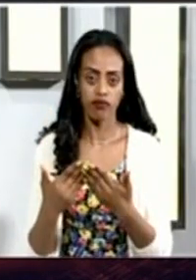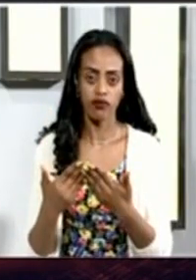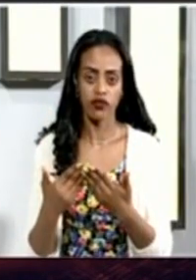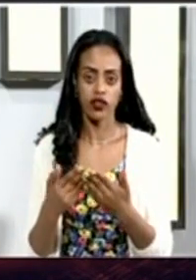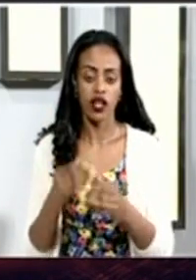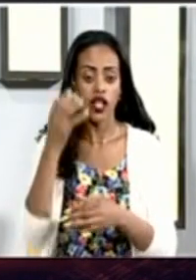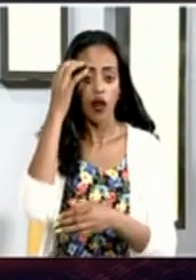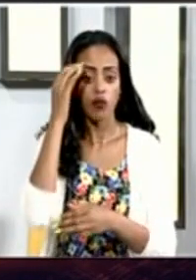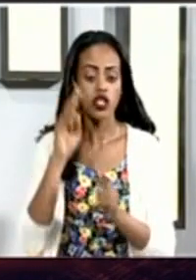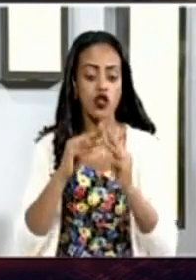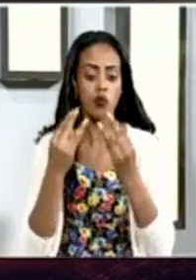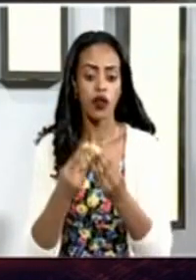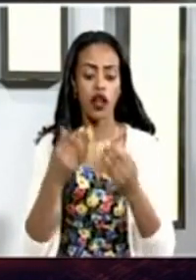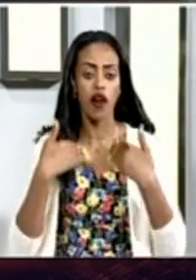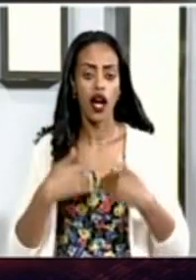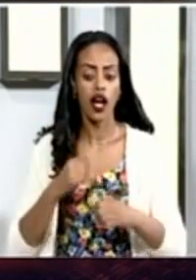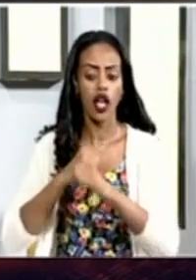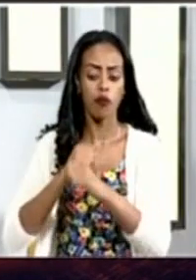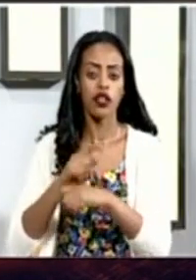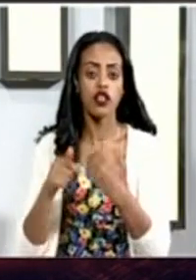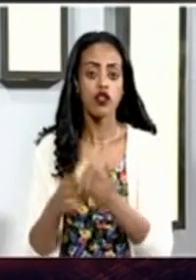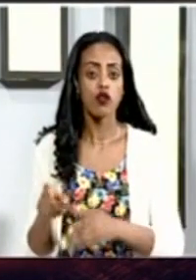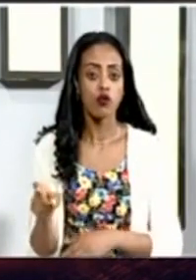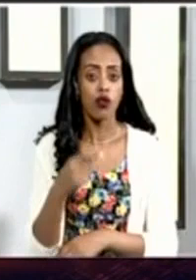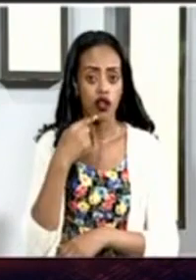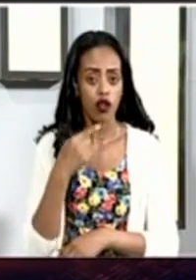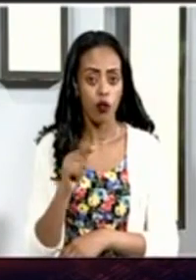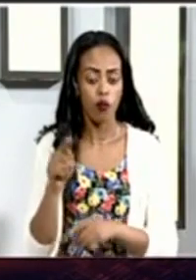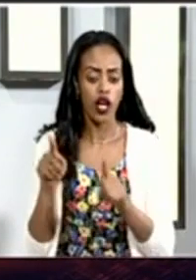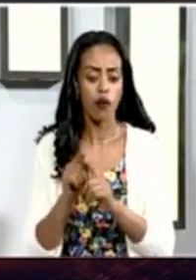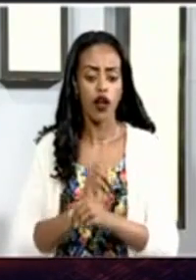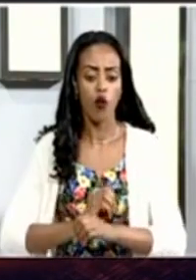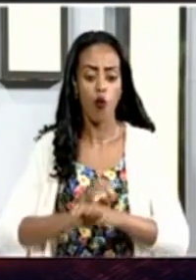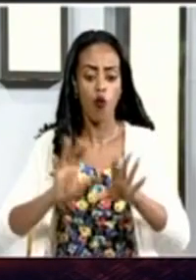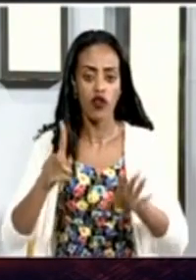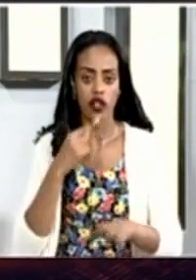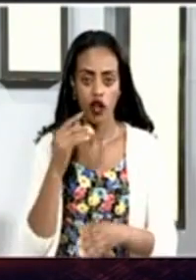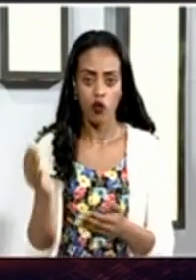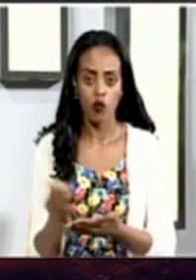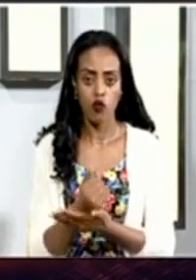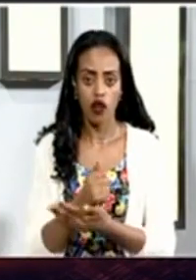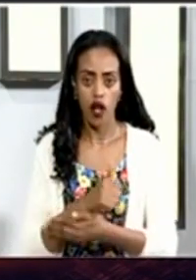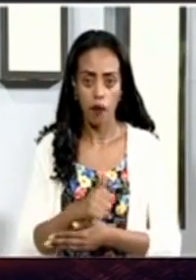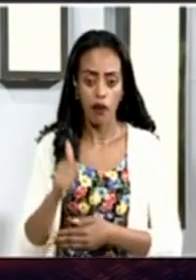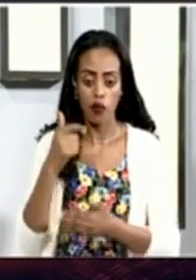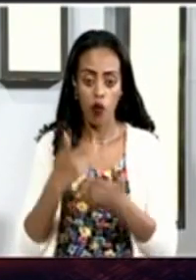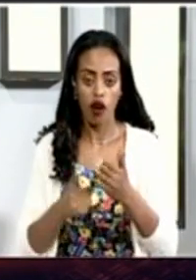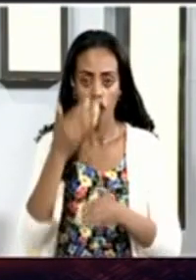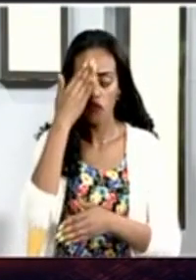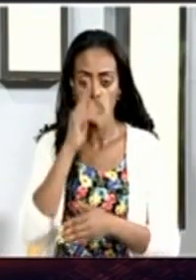ناي منقستي مدب أكال ناي مكثة ونسلزخون زي هم حاد وفرينا نوصدو بربو بواغاي